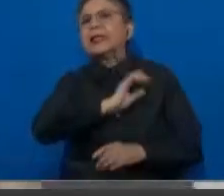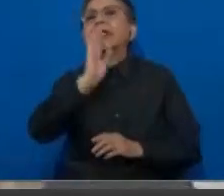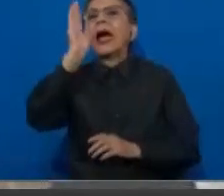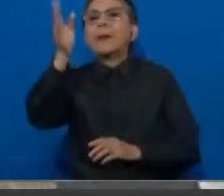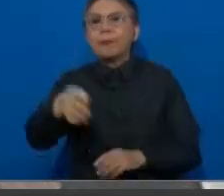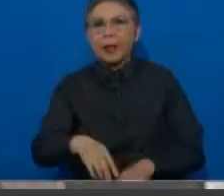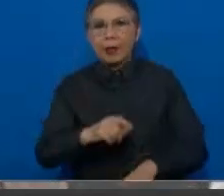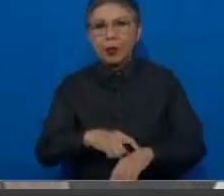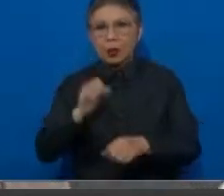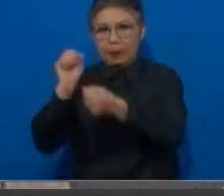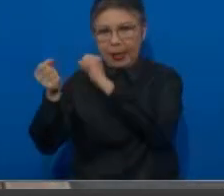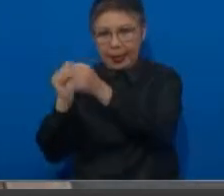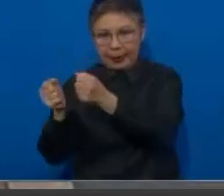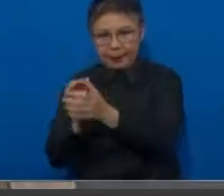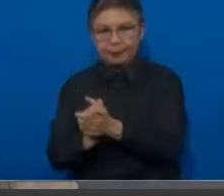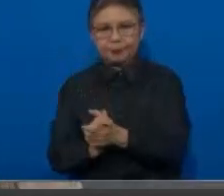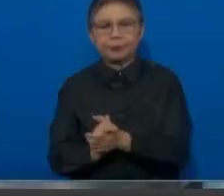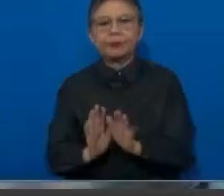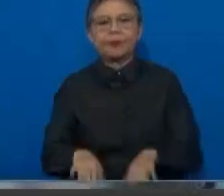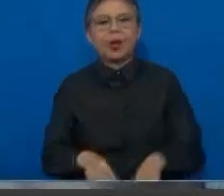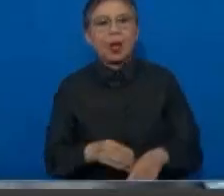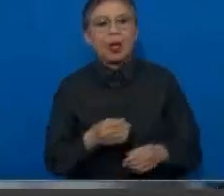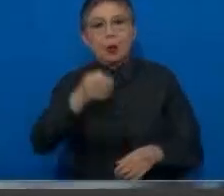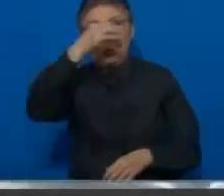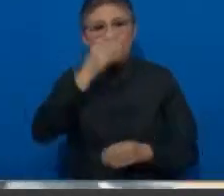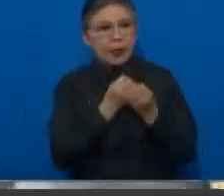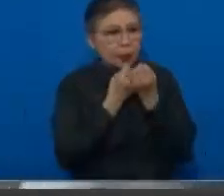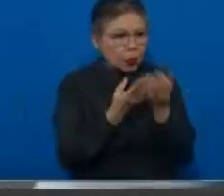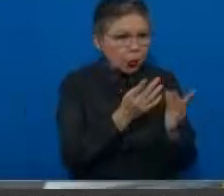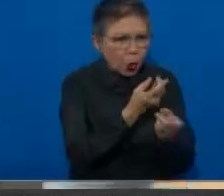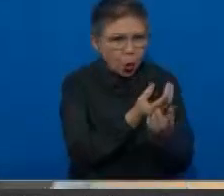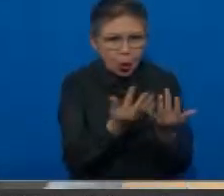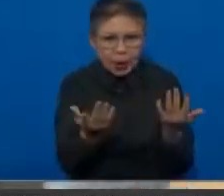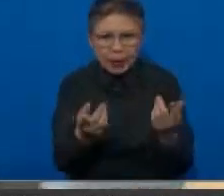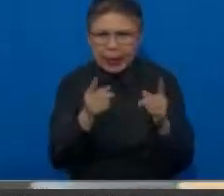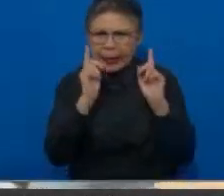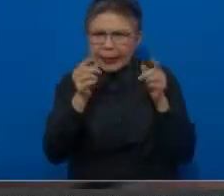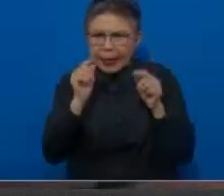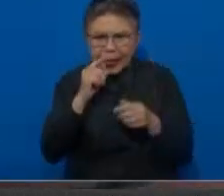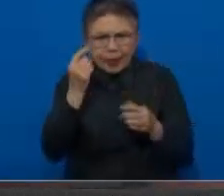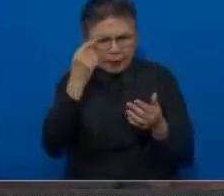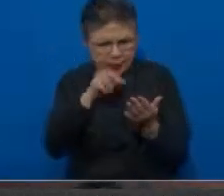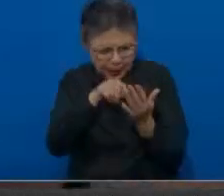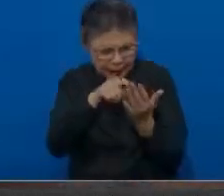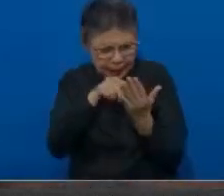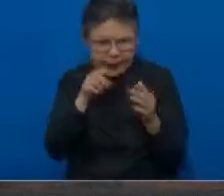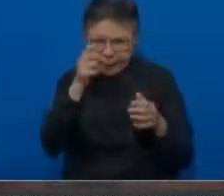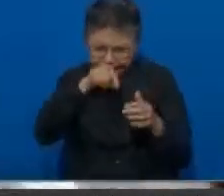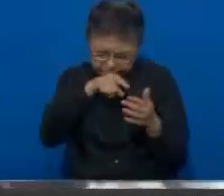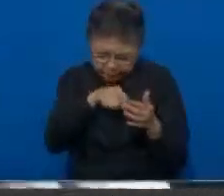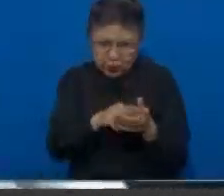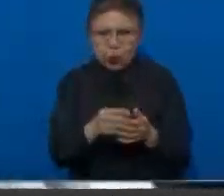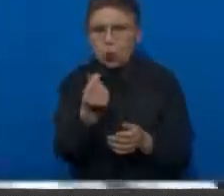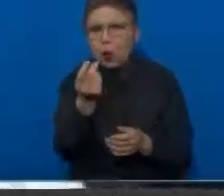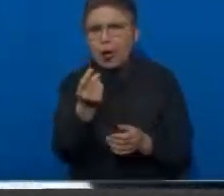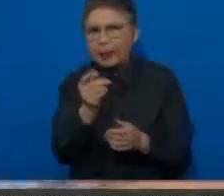mendatang. Selain itu, petugas mengimbau kepada masyarakat untuk teliti apabila menerima uang yang mencurigakan dari oknum-oknum